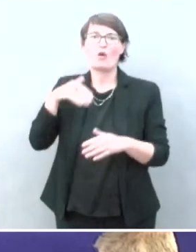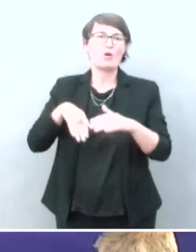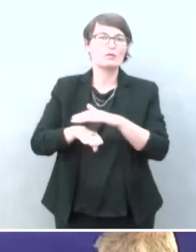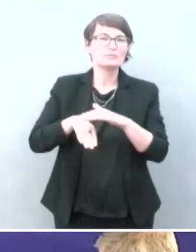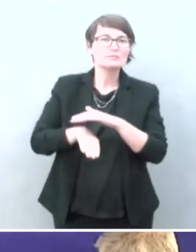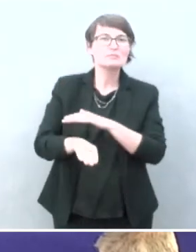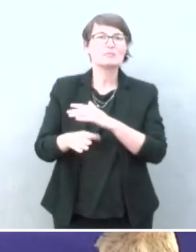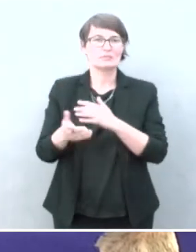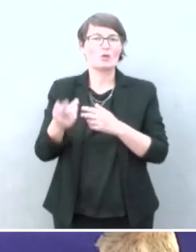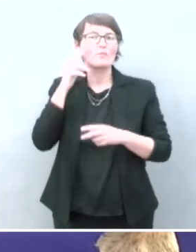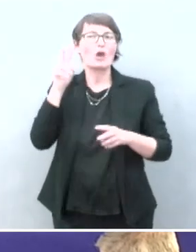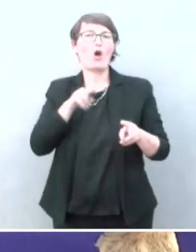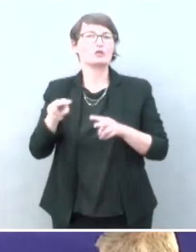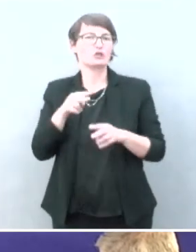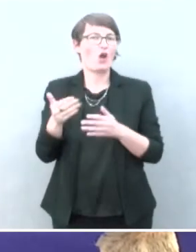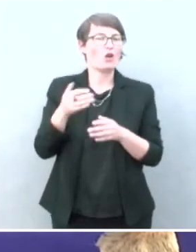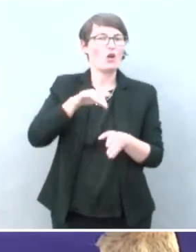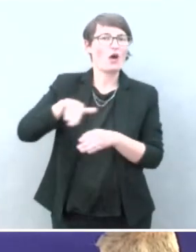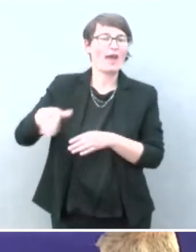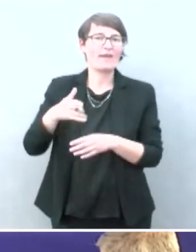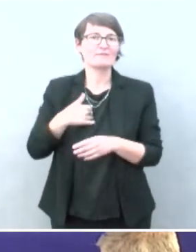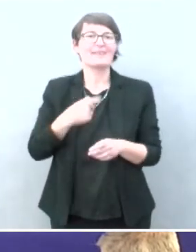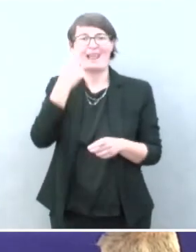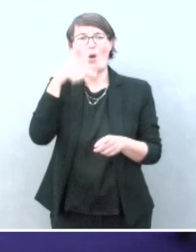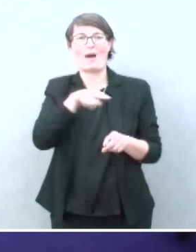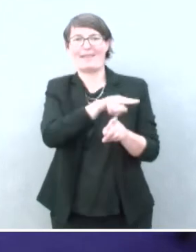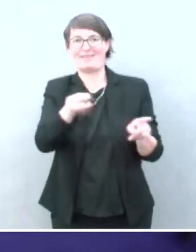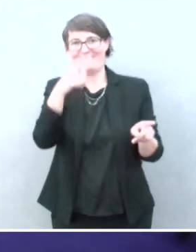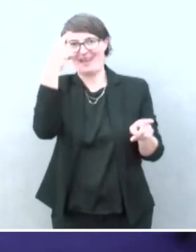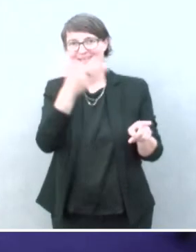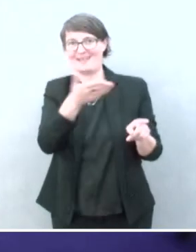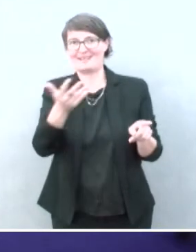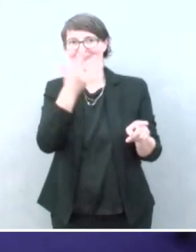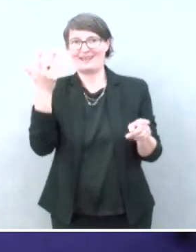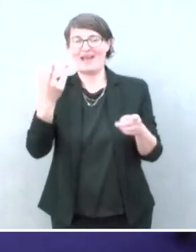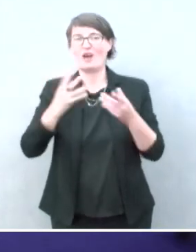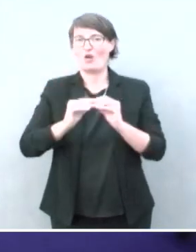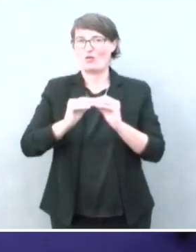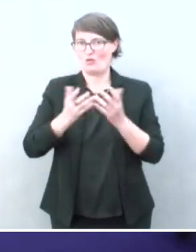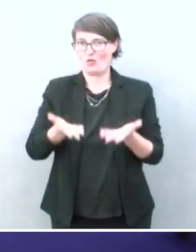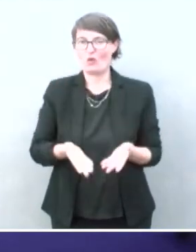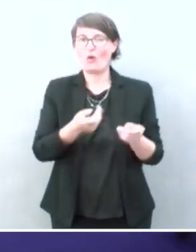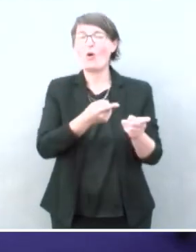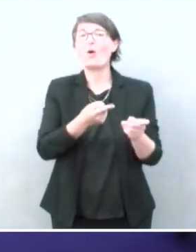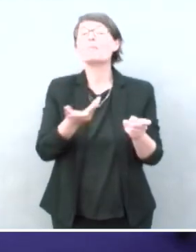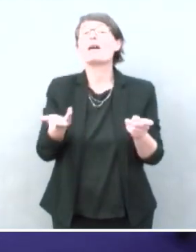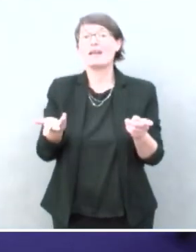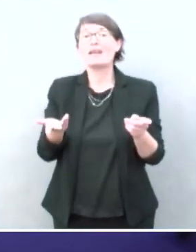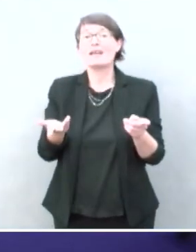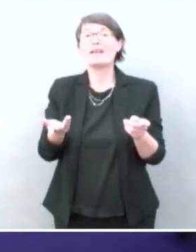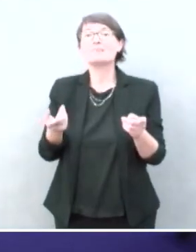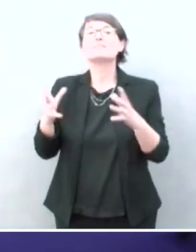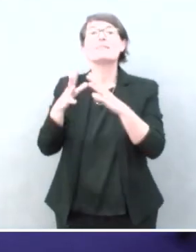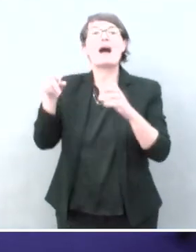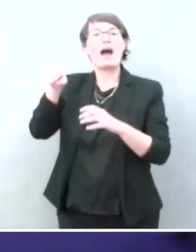Guardia di Finanza che ha esattamente chiaro il fenomeno, dobbiamo in qualche modo, e che portano ricchezza poi la